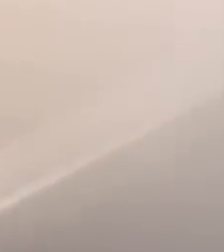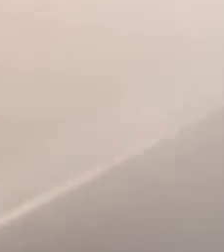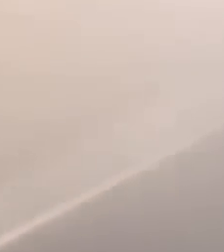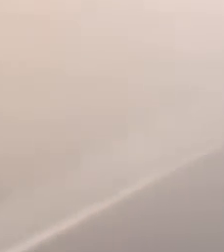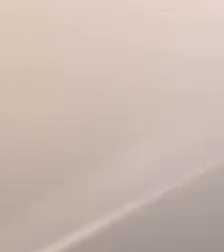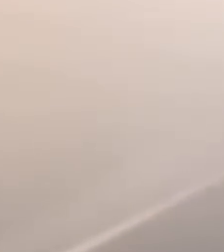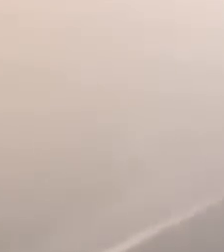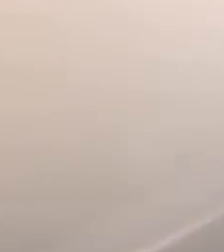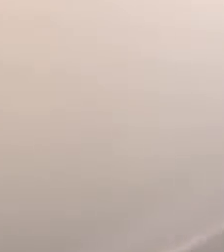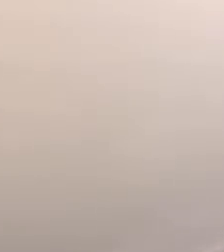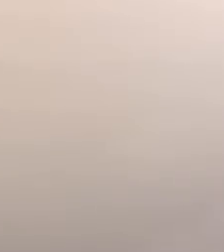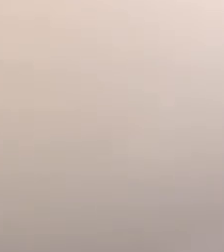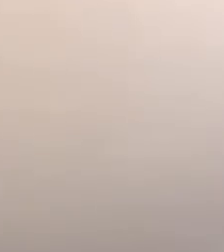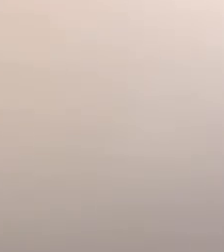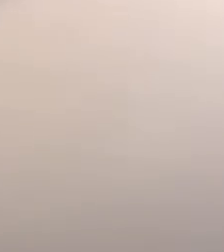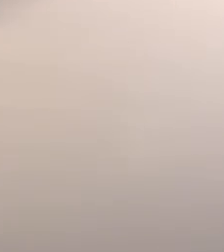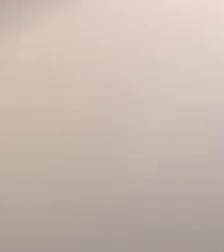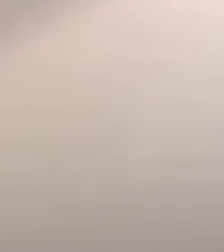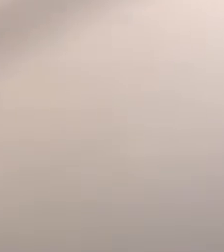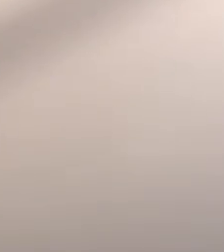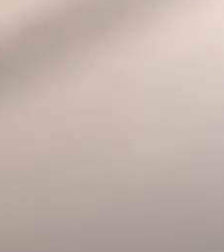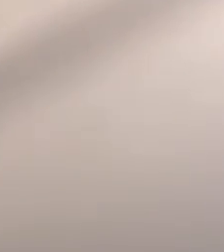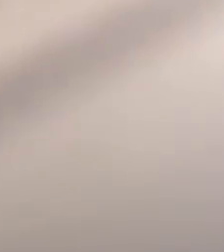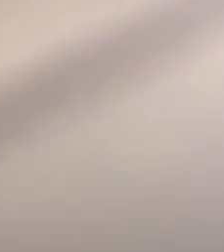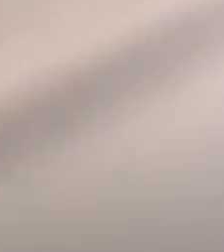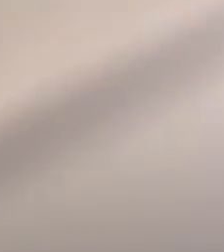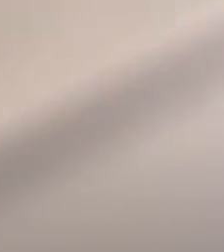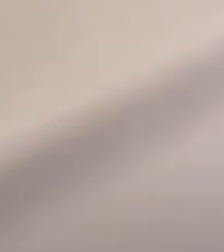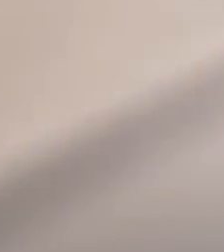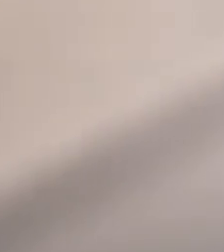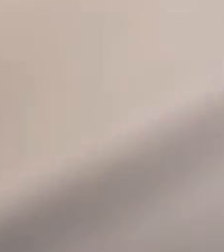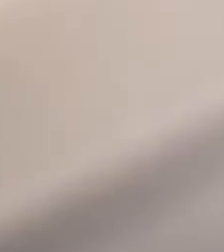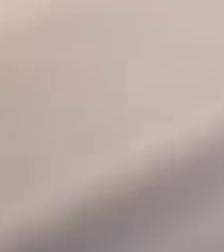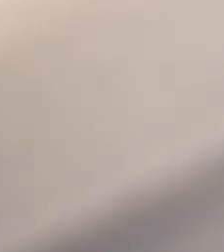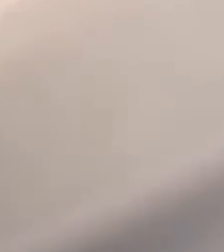kapuso abroad, pwede nyo rin kaming makasama sa GMA Pinoy